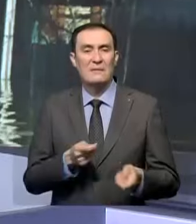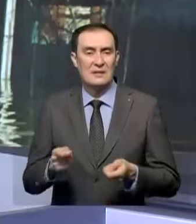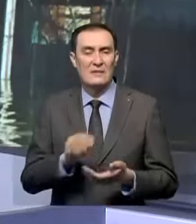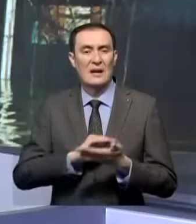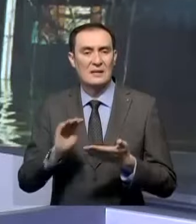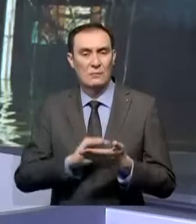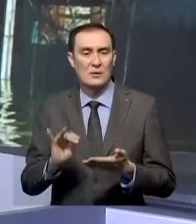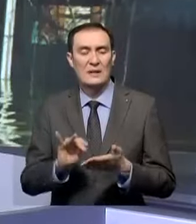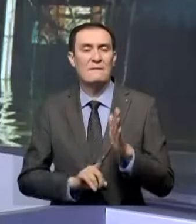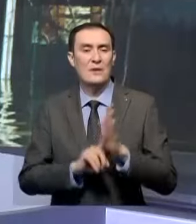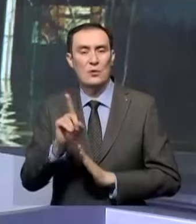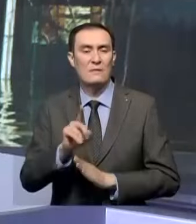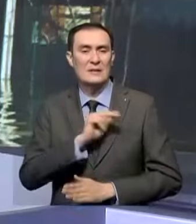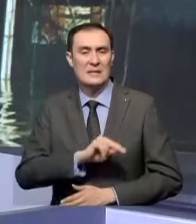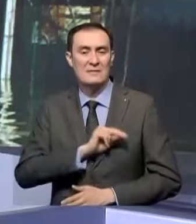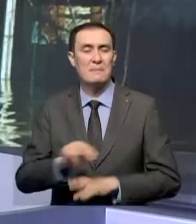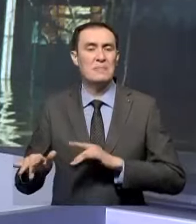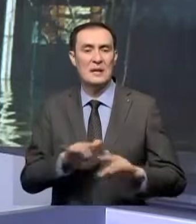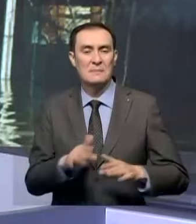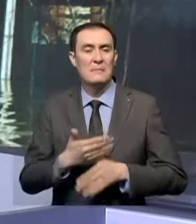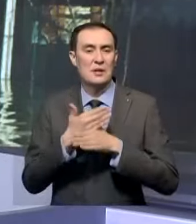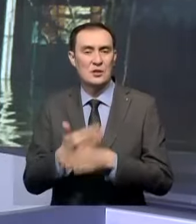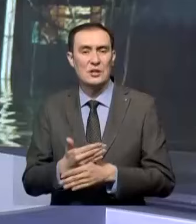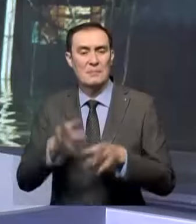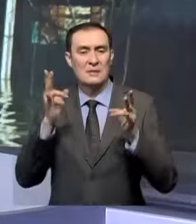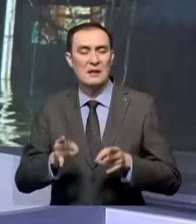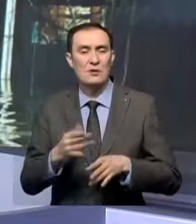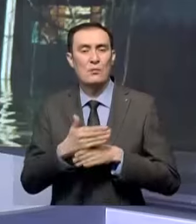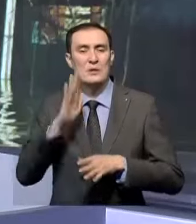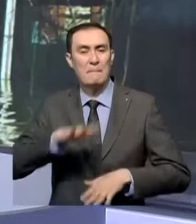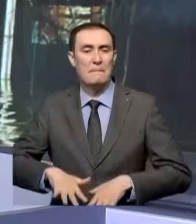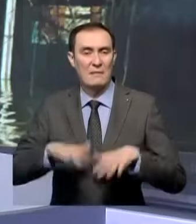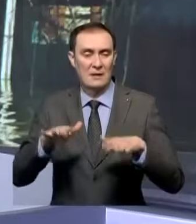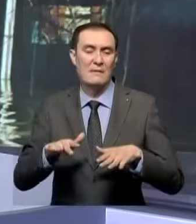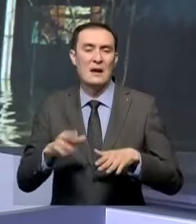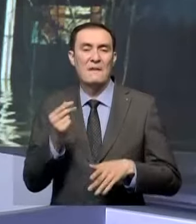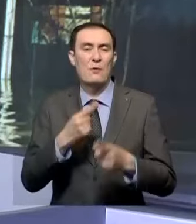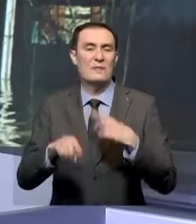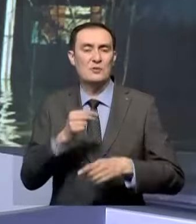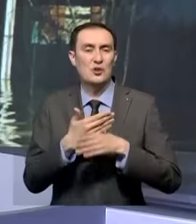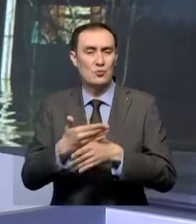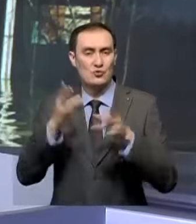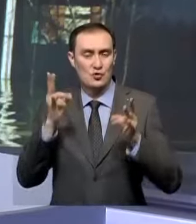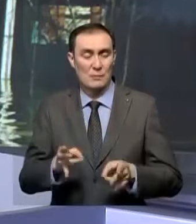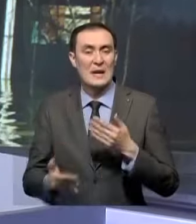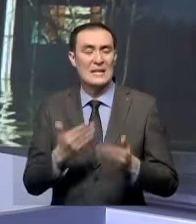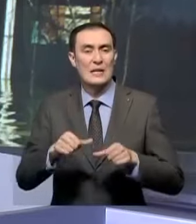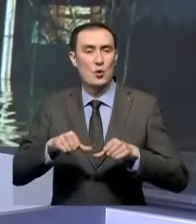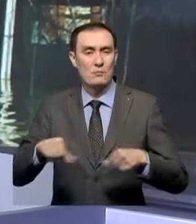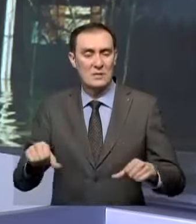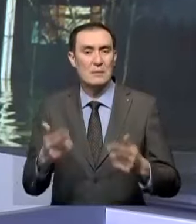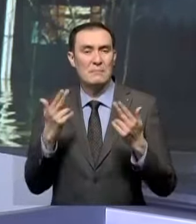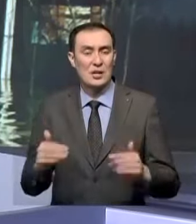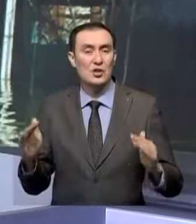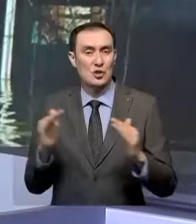Правительство разработало и уже ввело в действие механизмы поддержки пострадавших от паводков по возмещению ущерба. Если комиссия